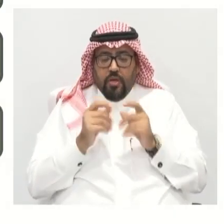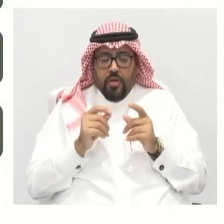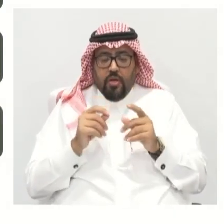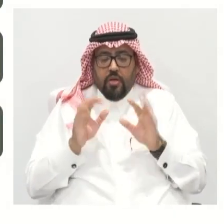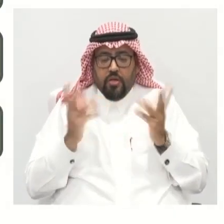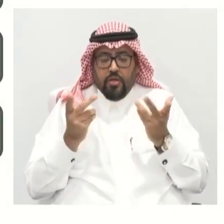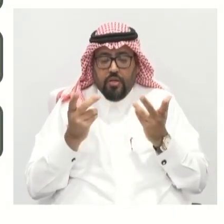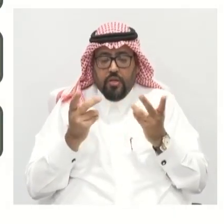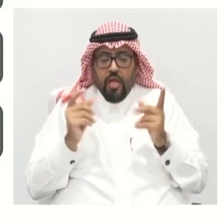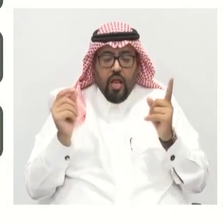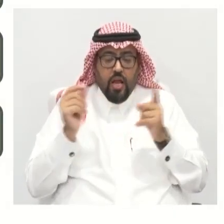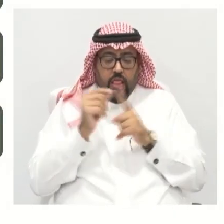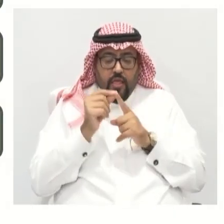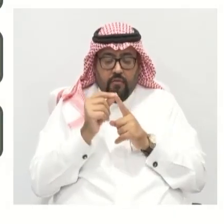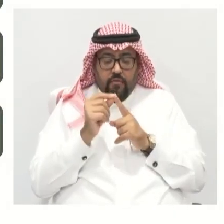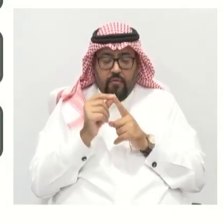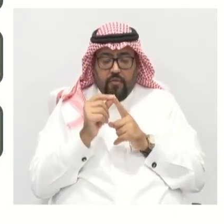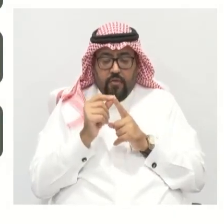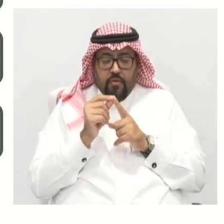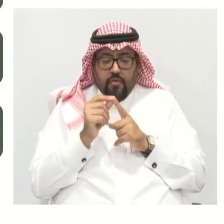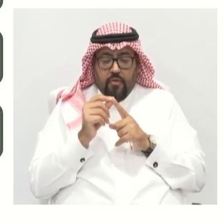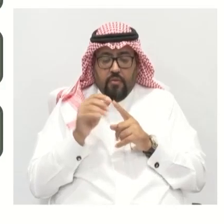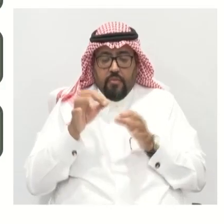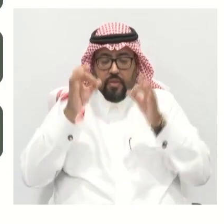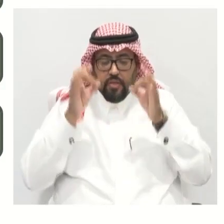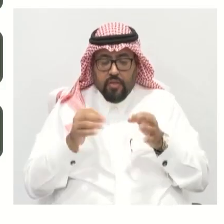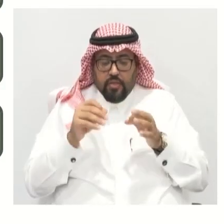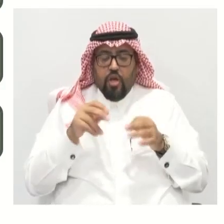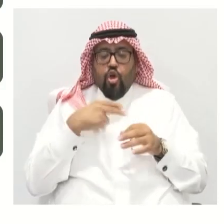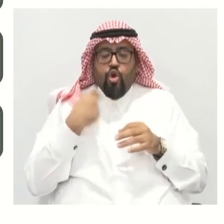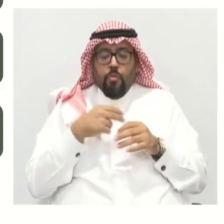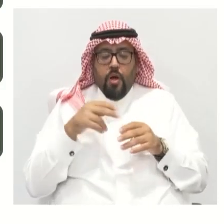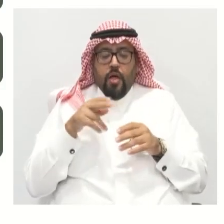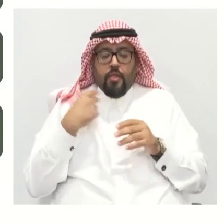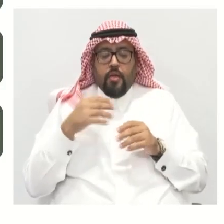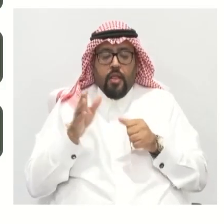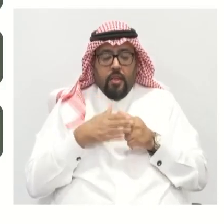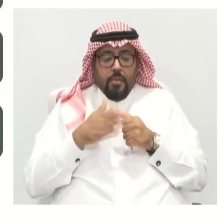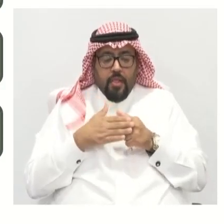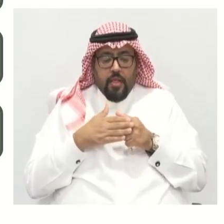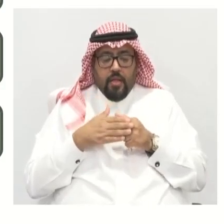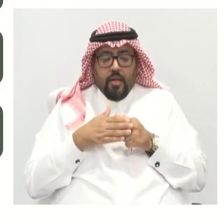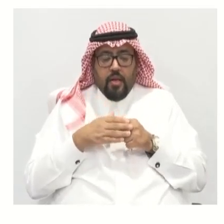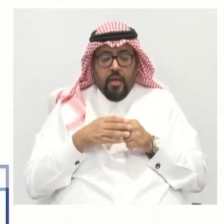يستنتج الهدف يستنتج الهدف من تاسيس الدوله خدمات الحمايه